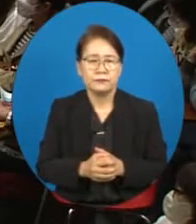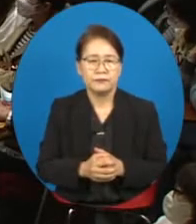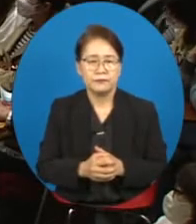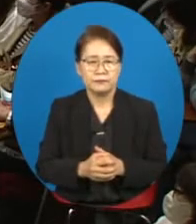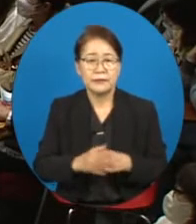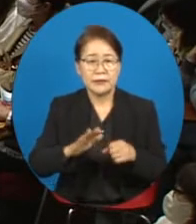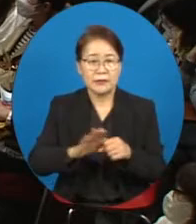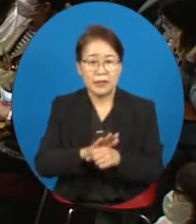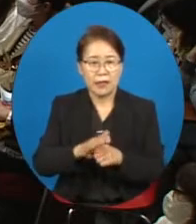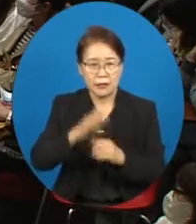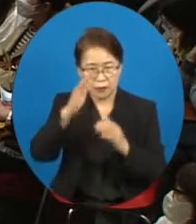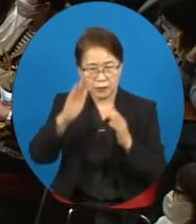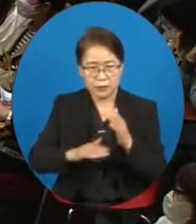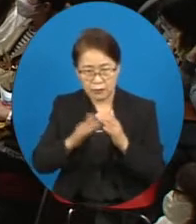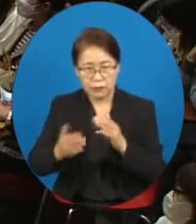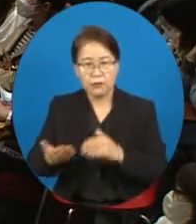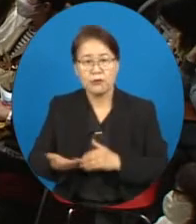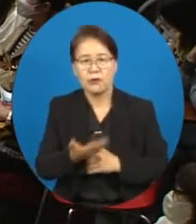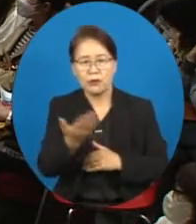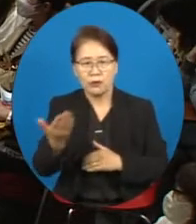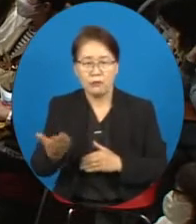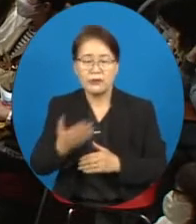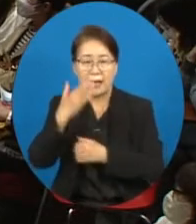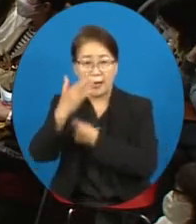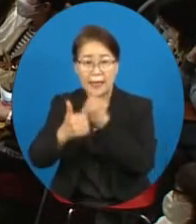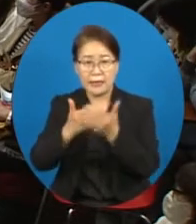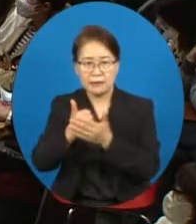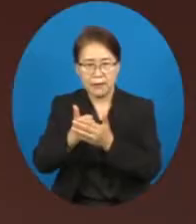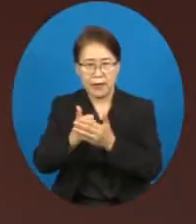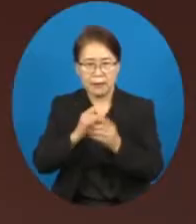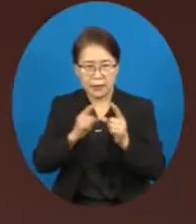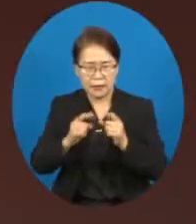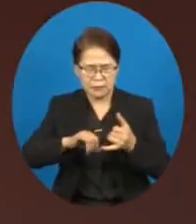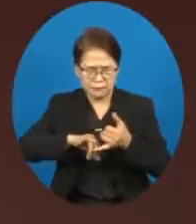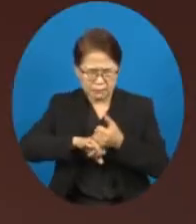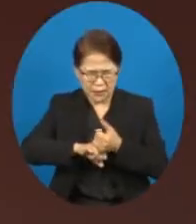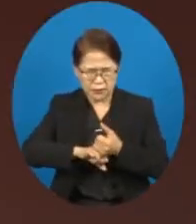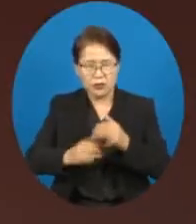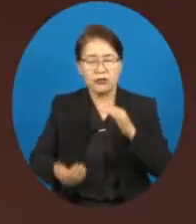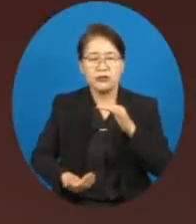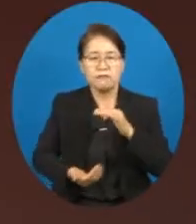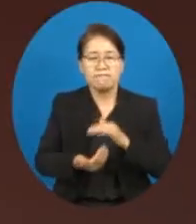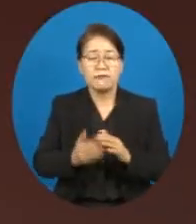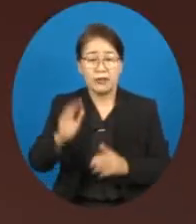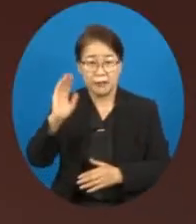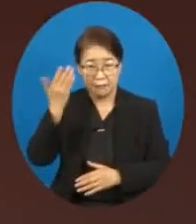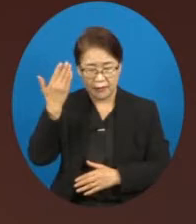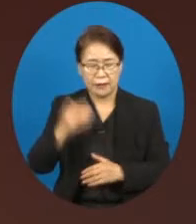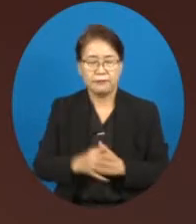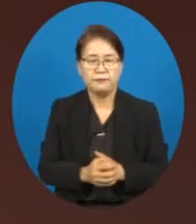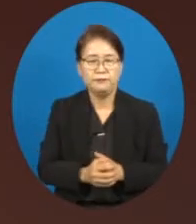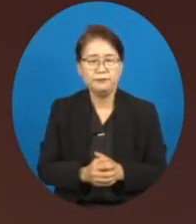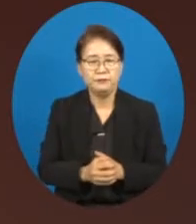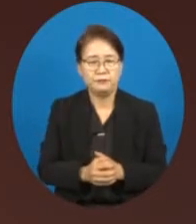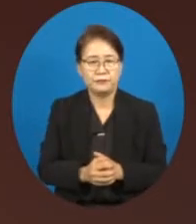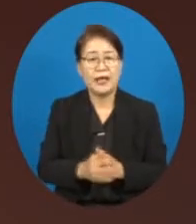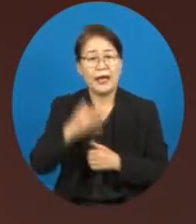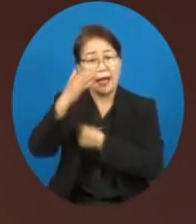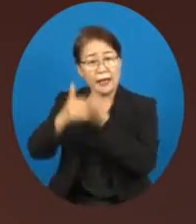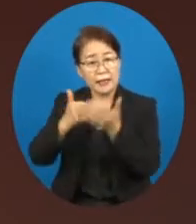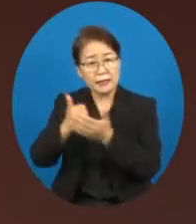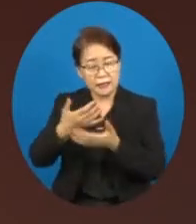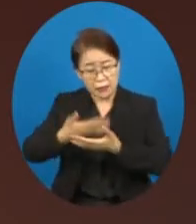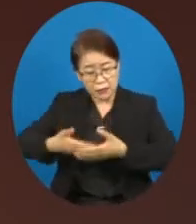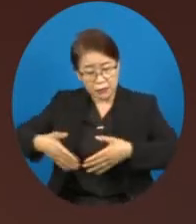성도 여러분, 하나님의 말씀은 반드시 이루어집니다. 하나님께서